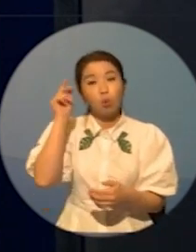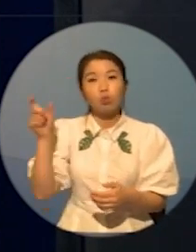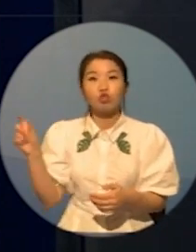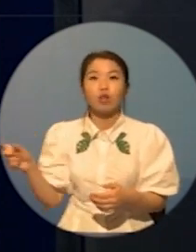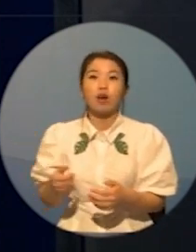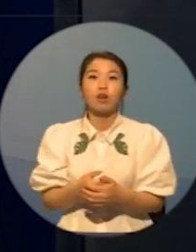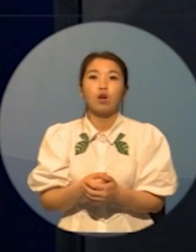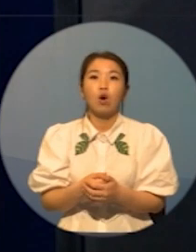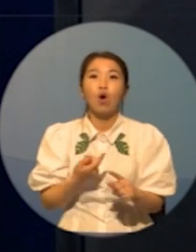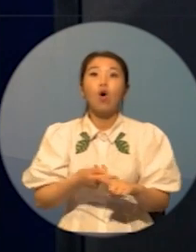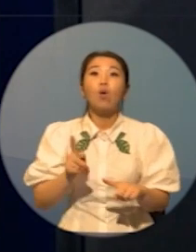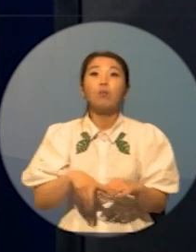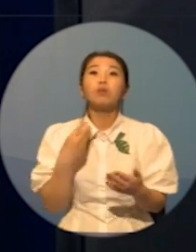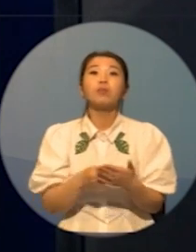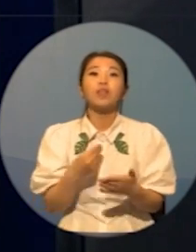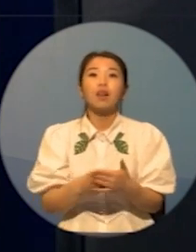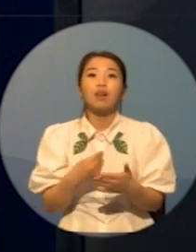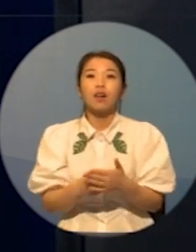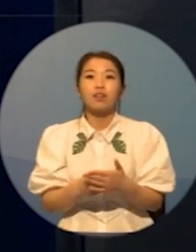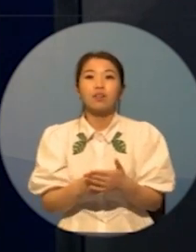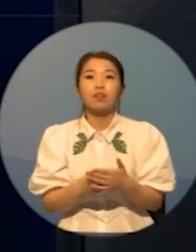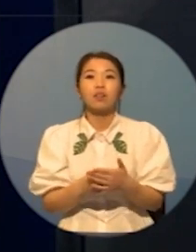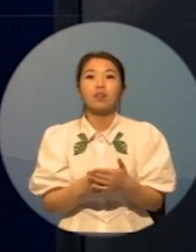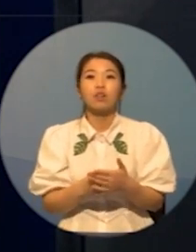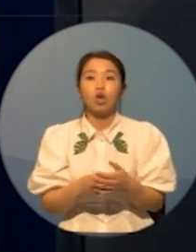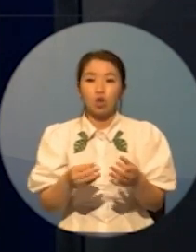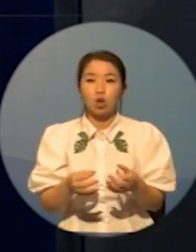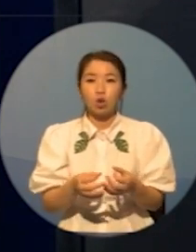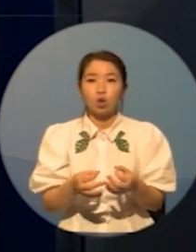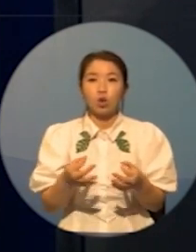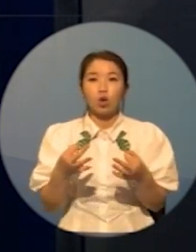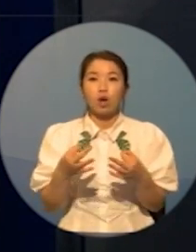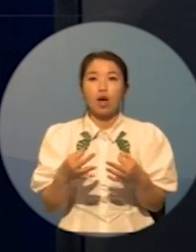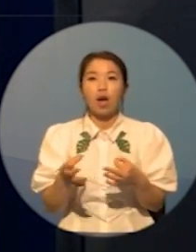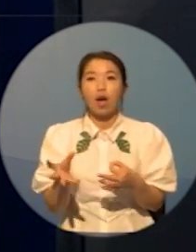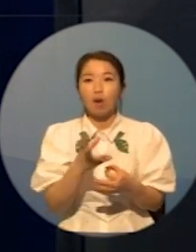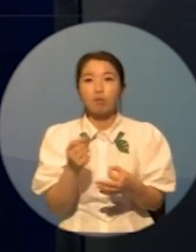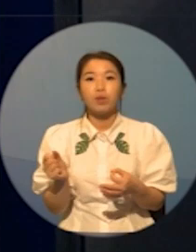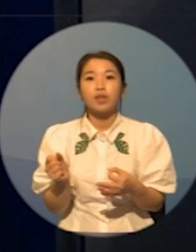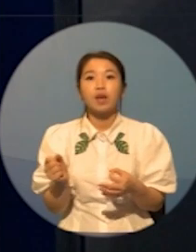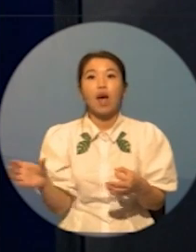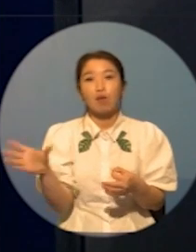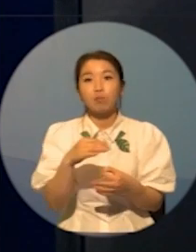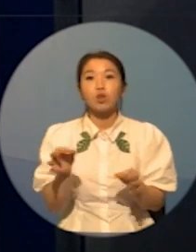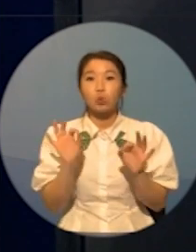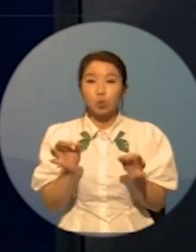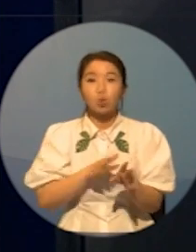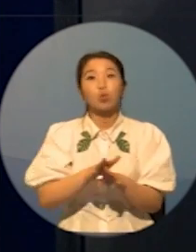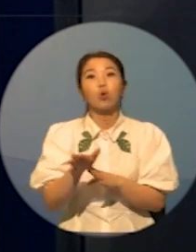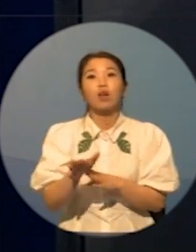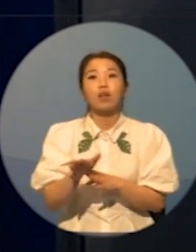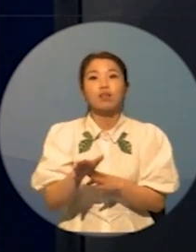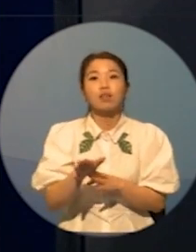бұл мысалдардың қайсысына дұрыс таудыңыз деп ойлаймын. Һәм енді сіздердің өздеріңіздің